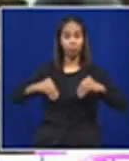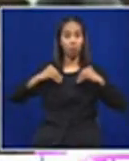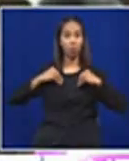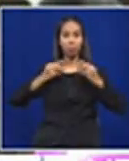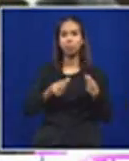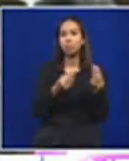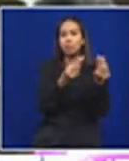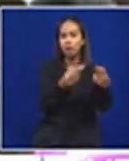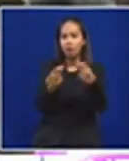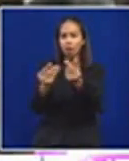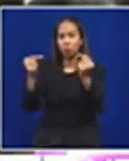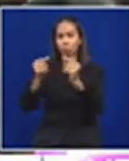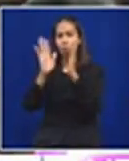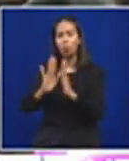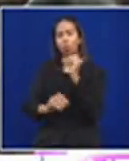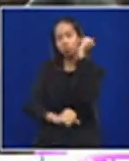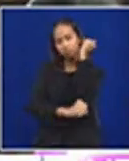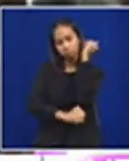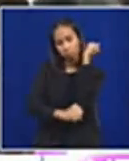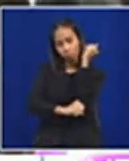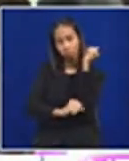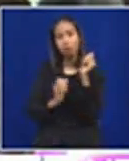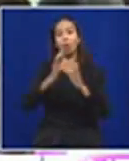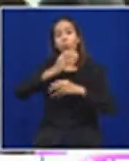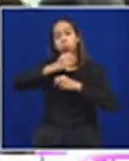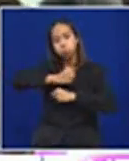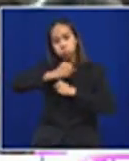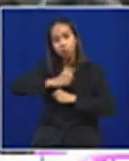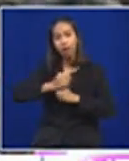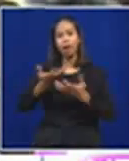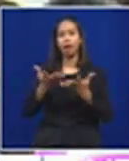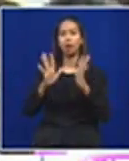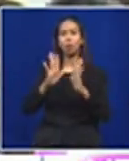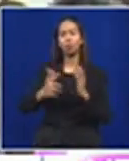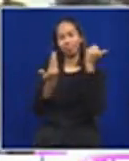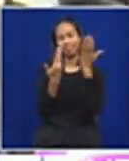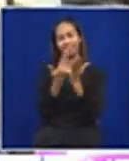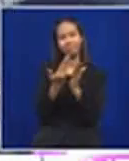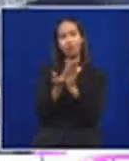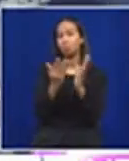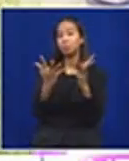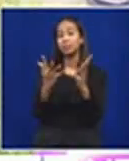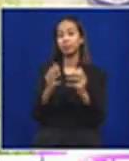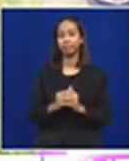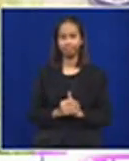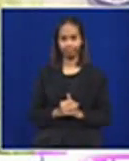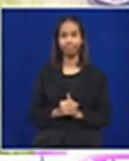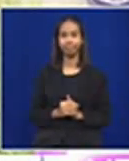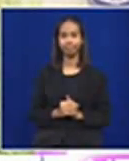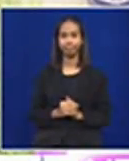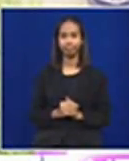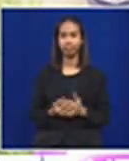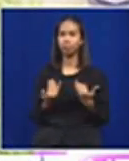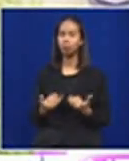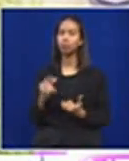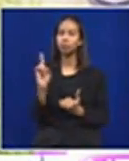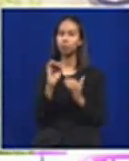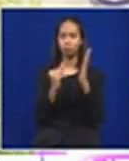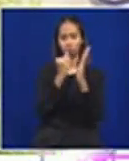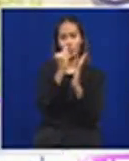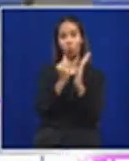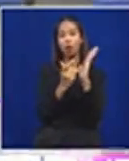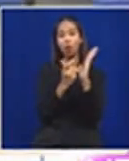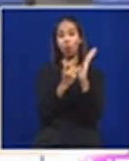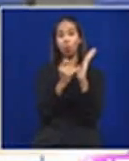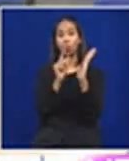ให้กับคนชราผู้พิการและผู้ยากไร้ที่ต้องเจอสภาพอากาศที่หนาวเย็นอย่างต่อเนื่องไปต่อกันที่จังหวัดอุทัยธานี